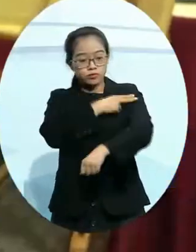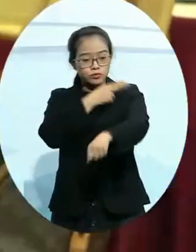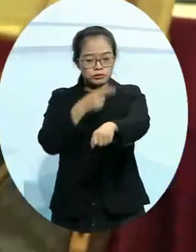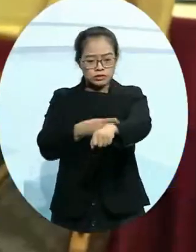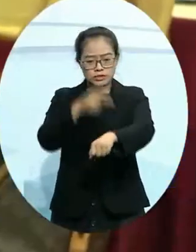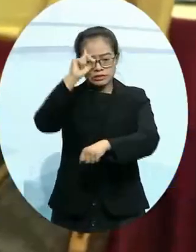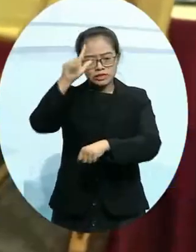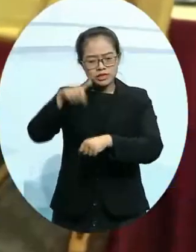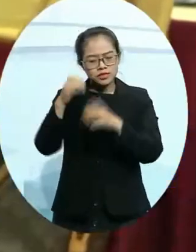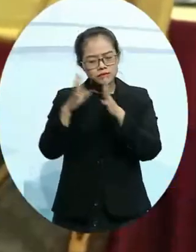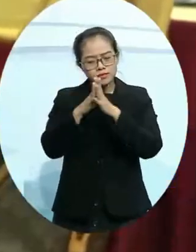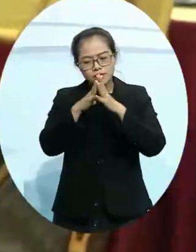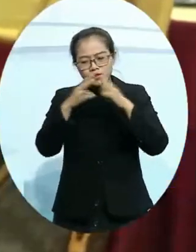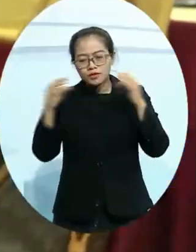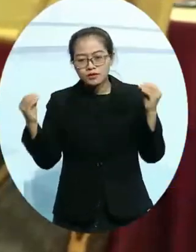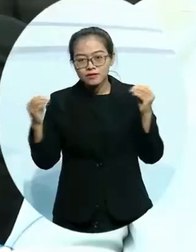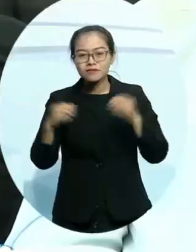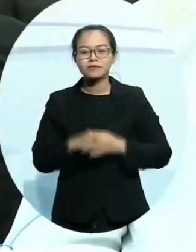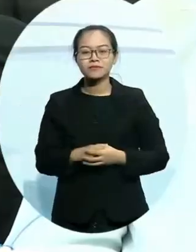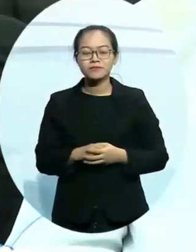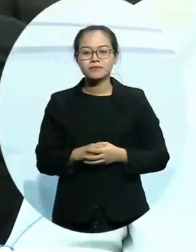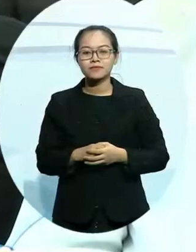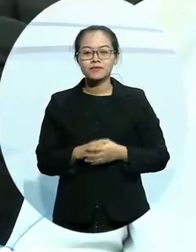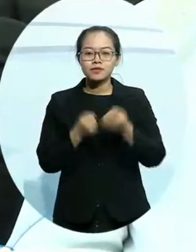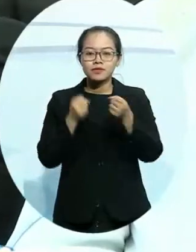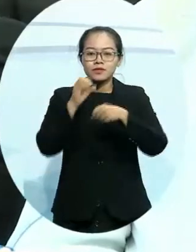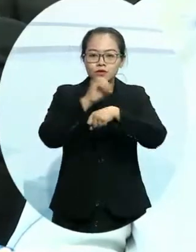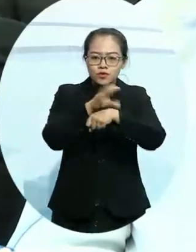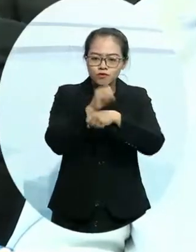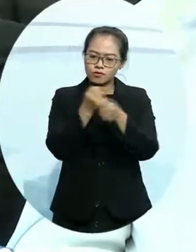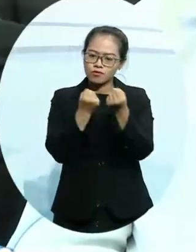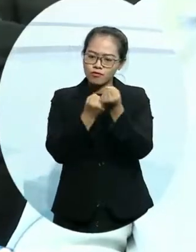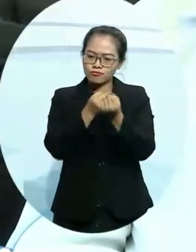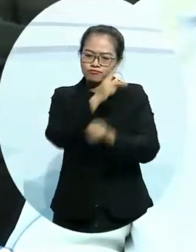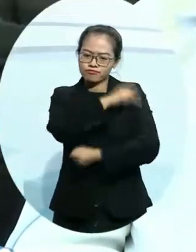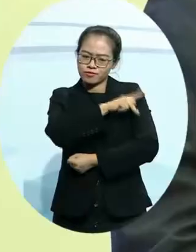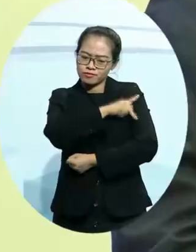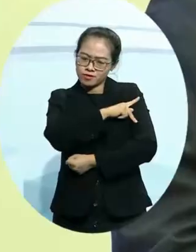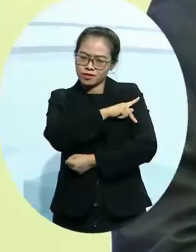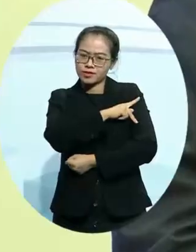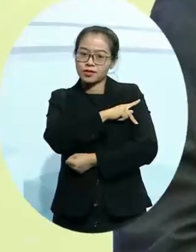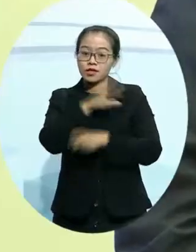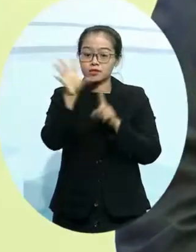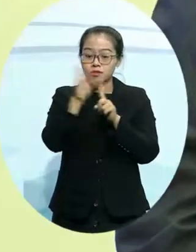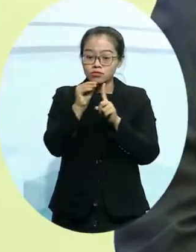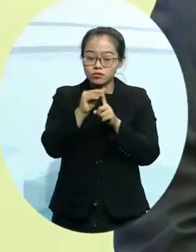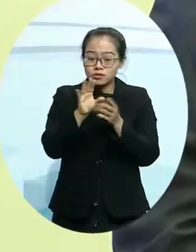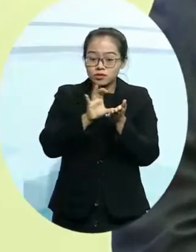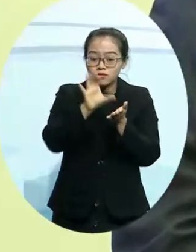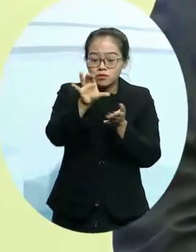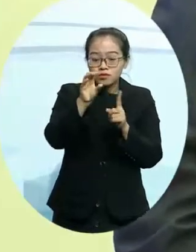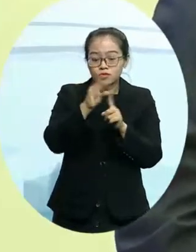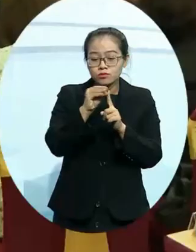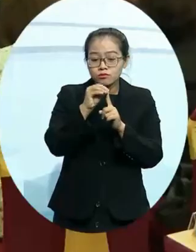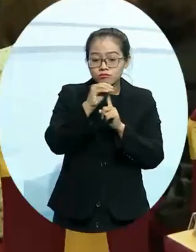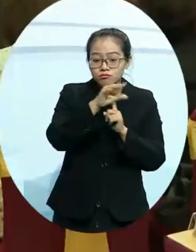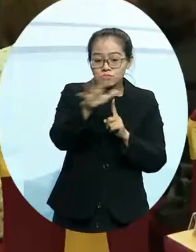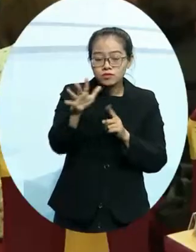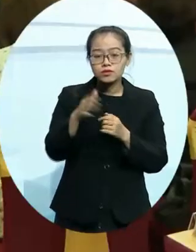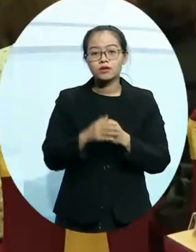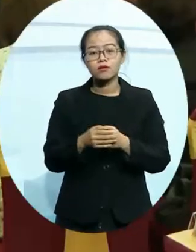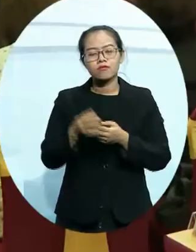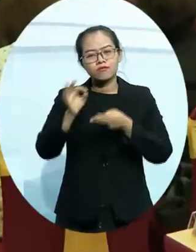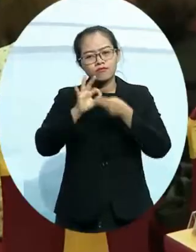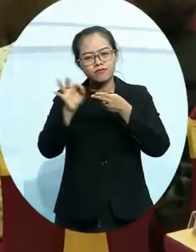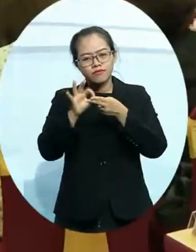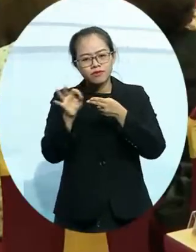luật, doanh nhân, doanh nghiệp và tiêu dùng, tư vấn hỗ trợ pháp lý, cung cấp thông tin cho doanh nghiệp, doanh nhân và người tiêu dùng, phản biện các vấn đề